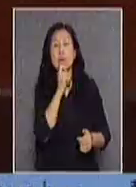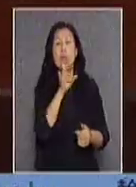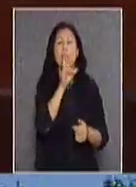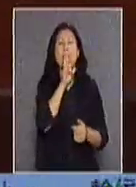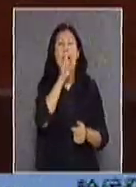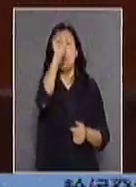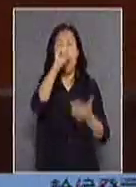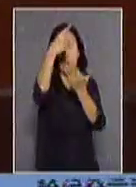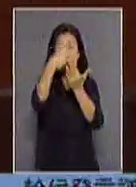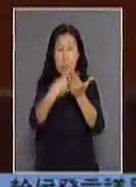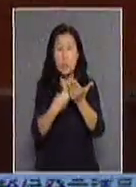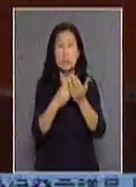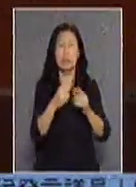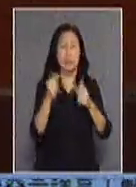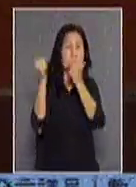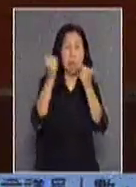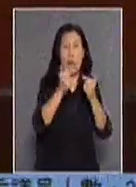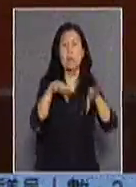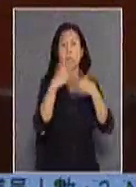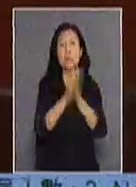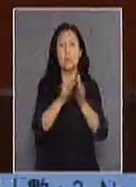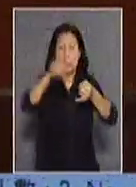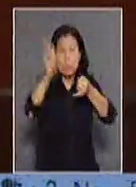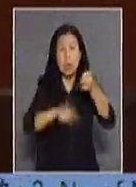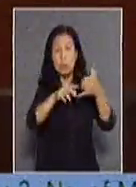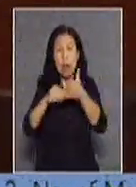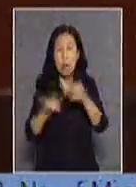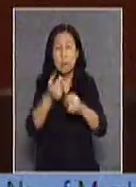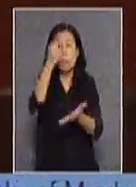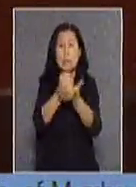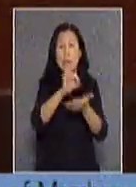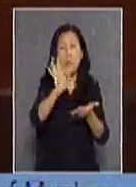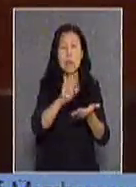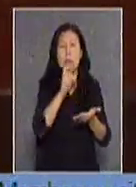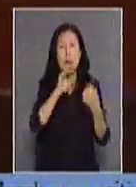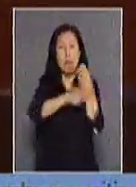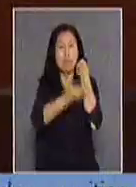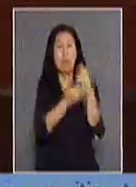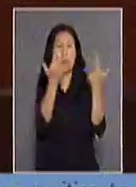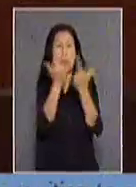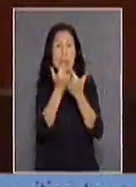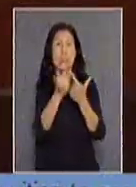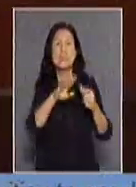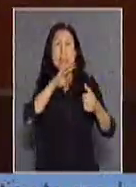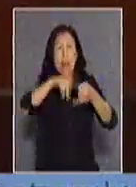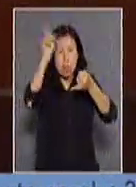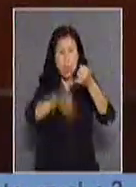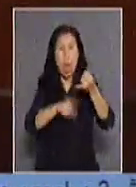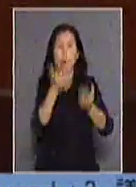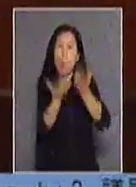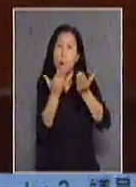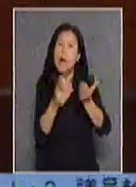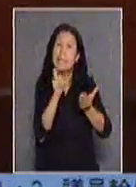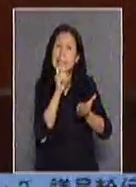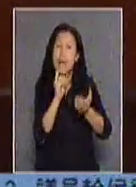序，始終都是不肯發。本來沒有司法覆核，等到有可能有司法